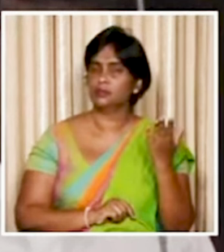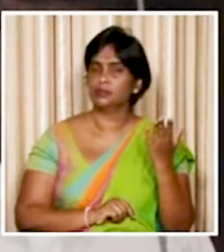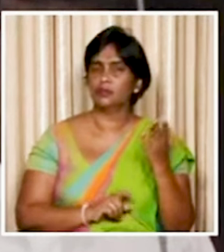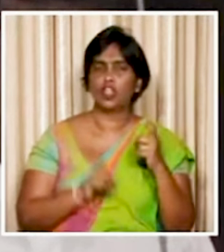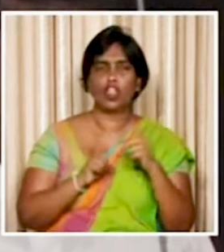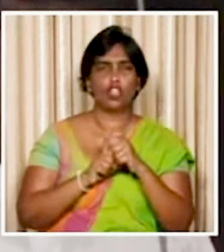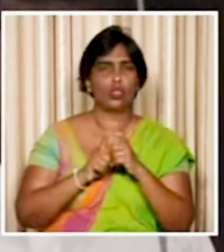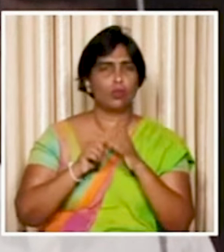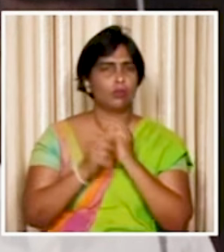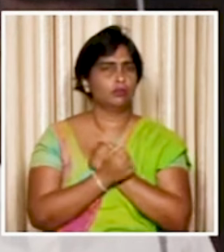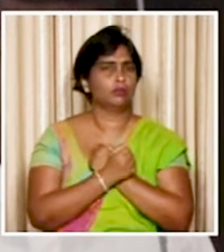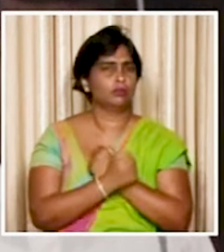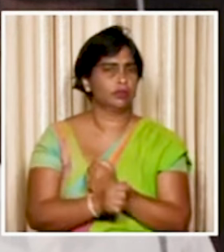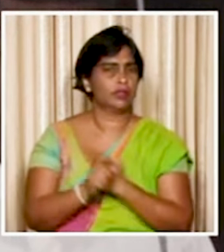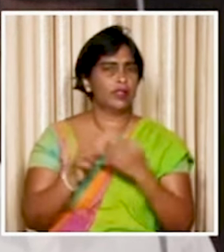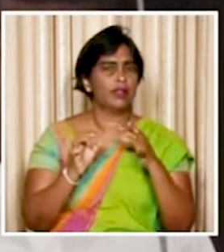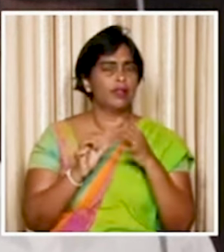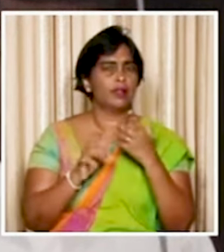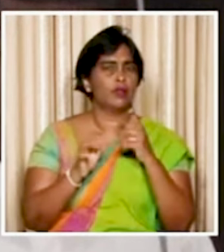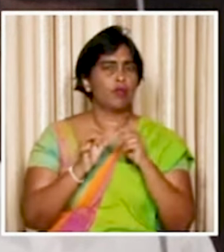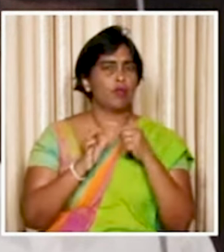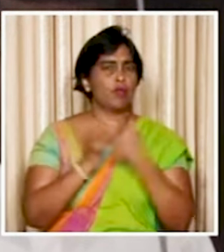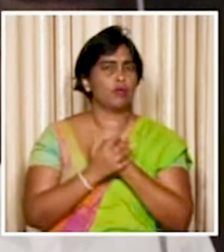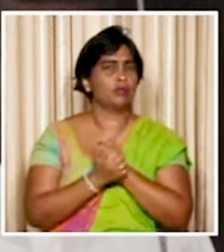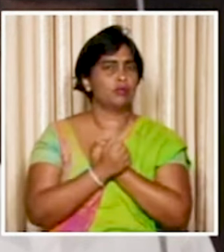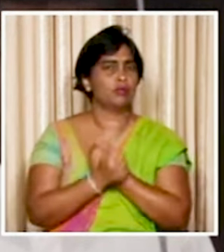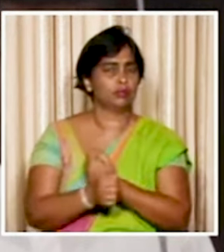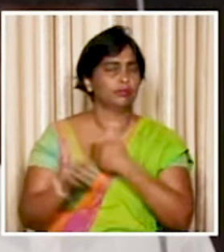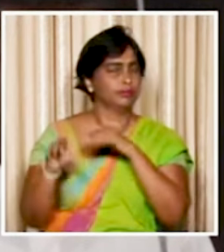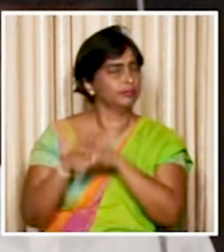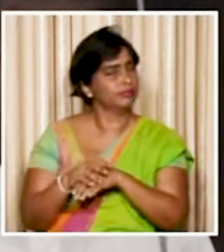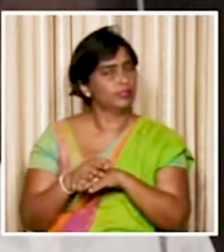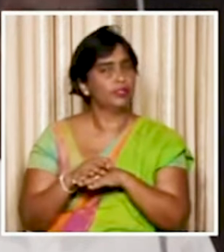வெலிக்கடை சிறைச்சாலையில் 2 பேராக, மகசின் சிறைச்சாலையில்